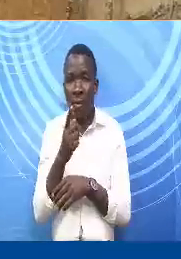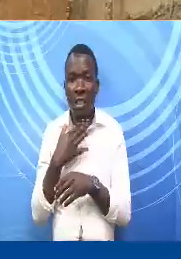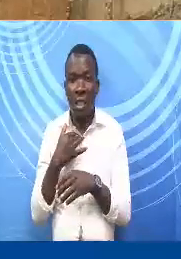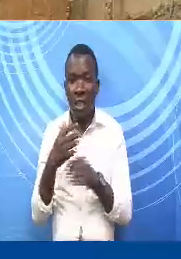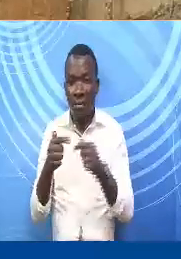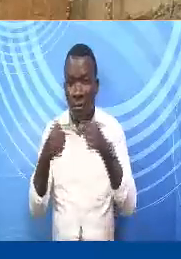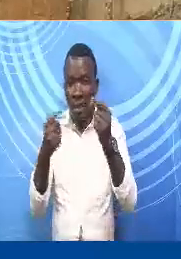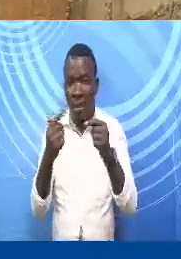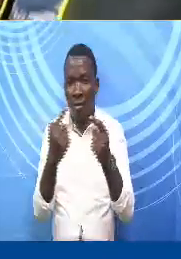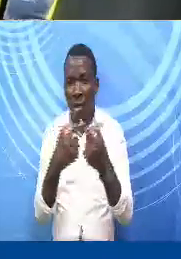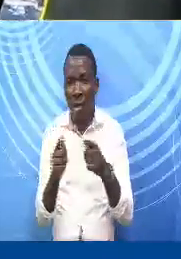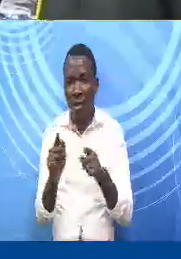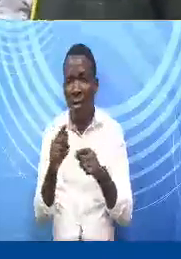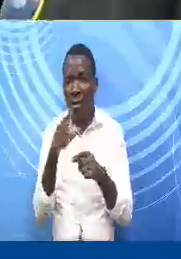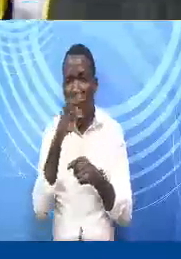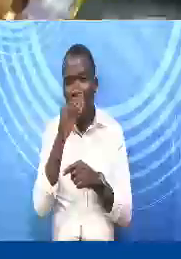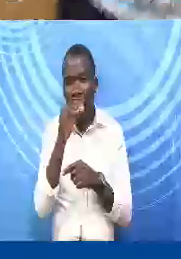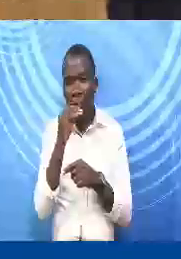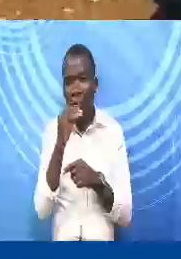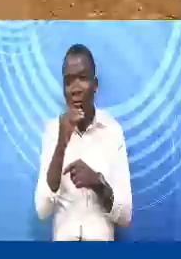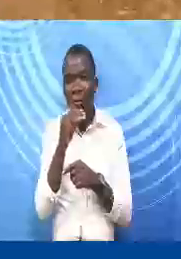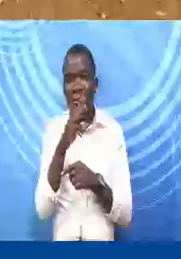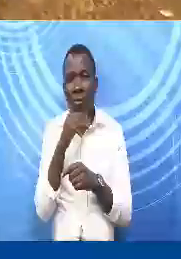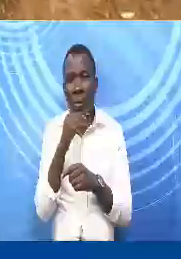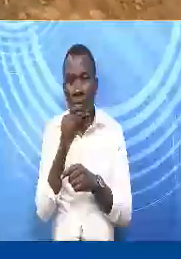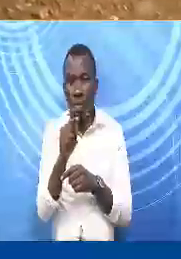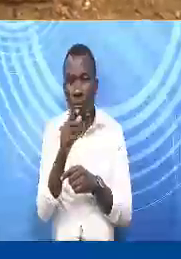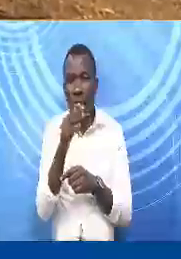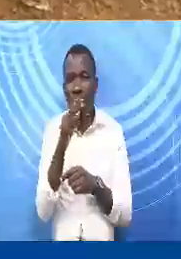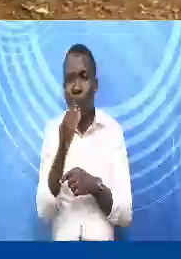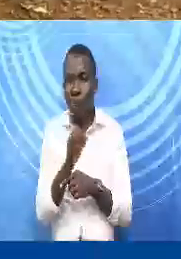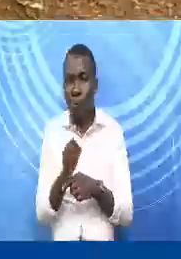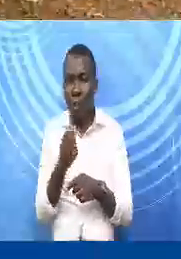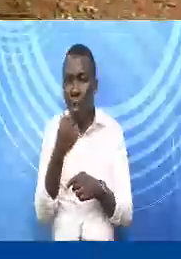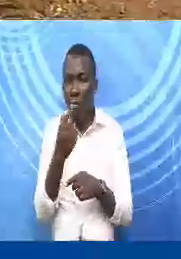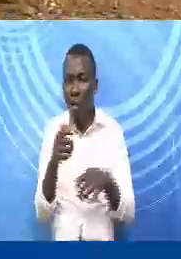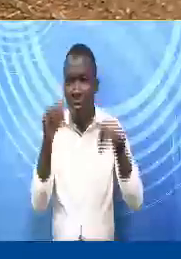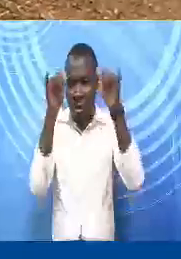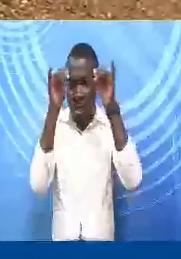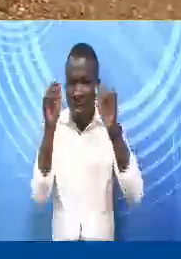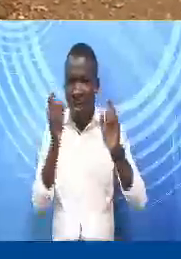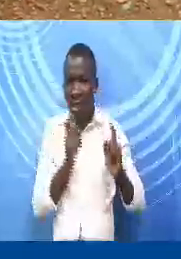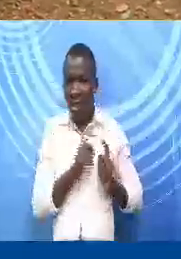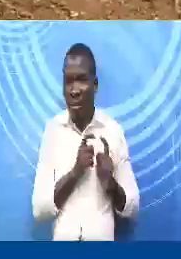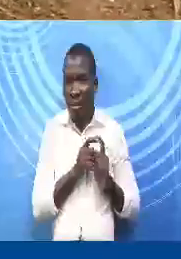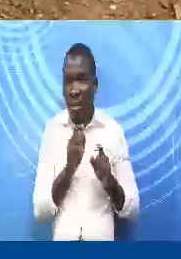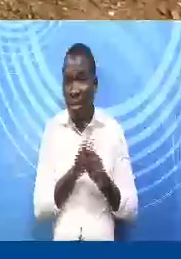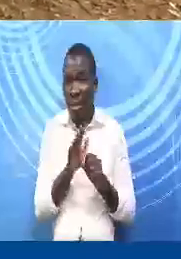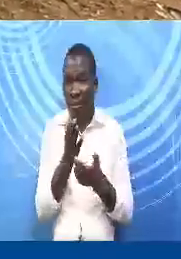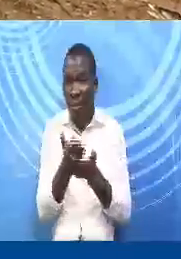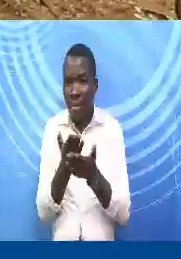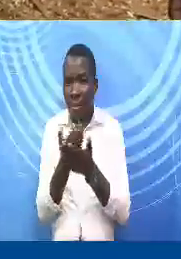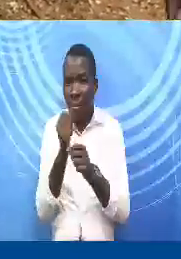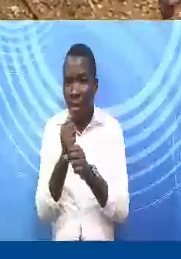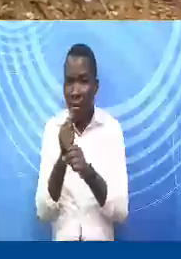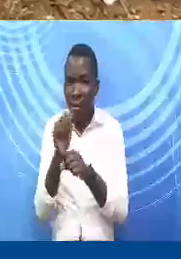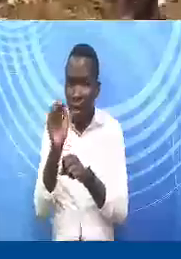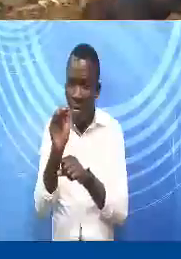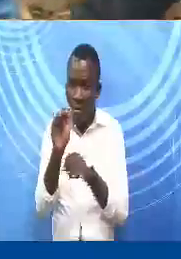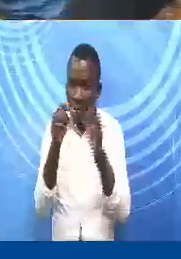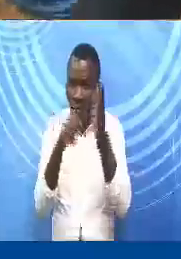ariko barabivuga umuhungu uyu mukecuru nawe avuga ko ngo iyi nka yababaje cyane bagasaba ko ngo hakagombye gukorwa iperereza